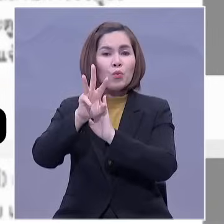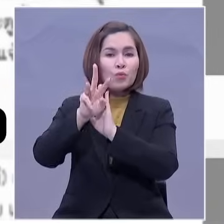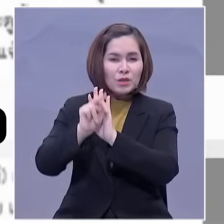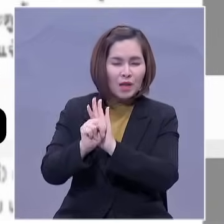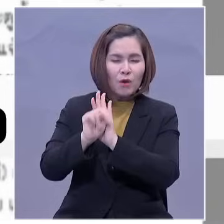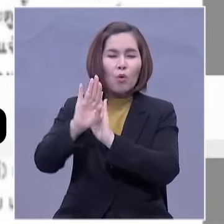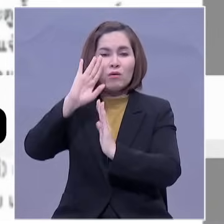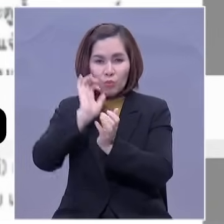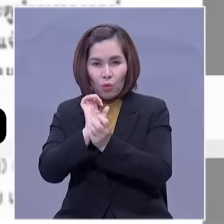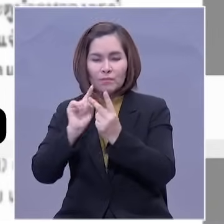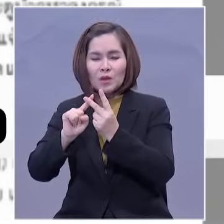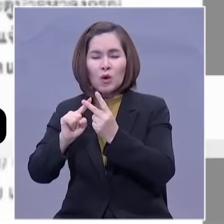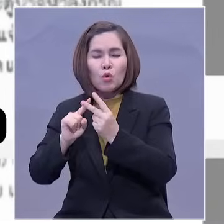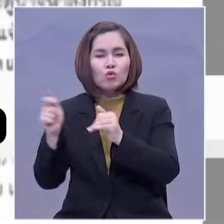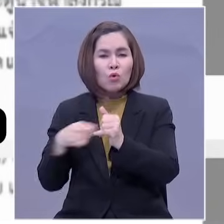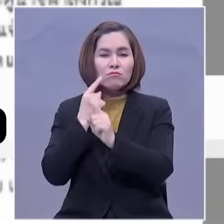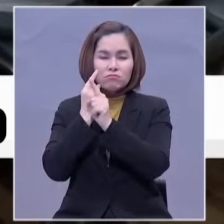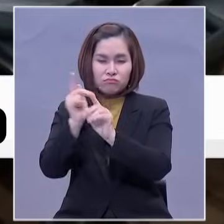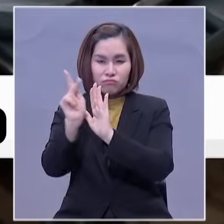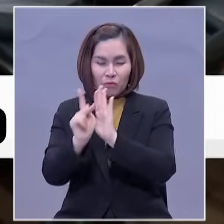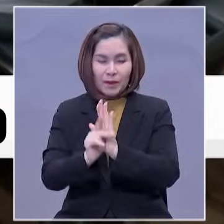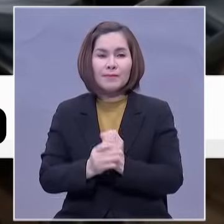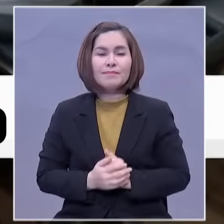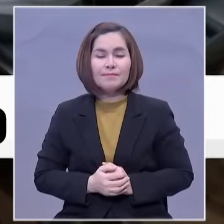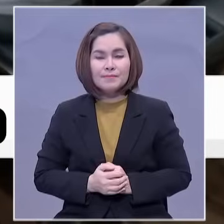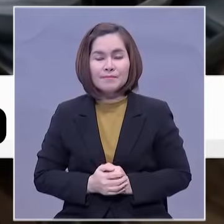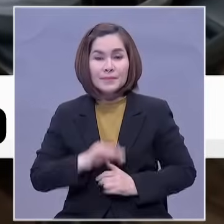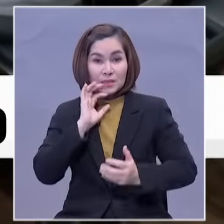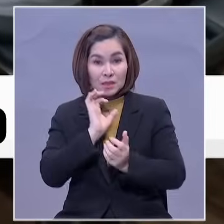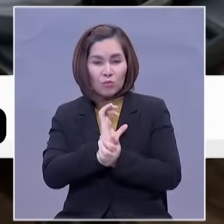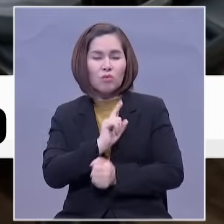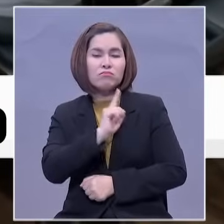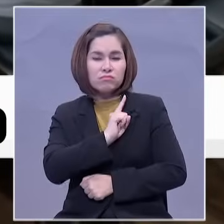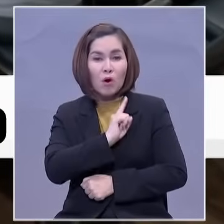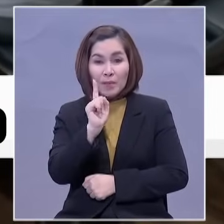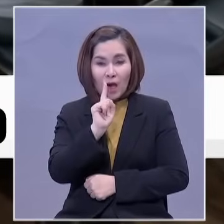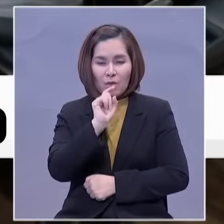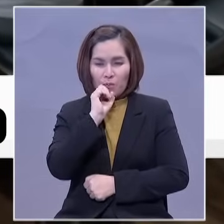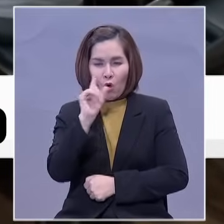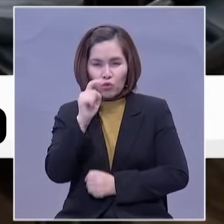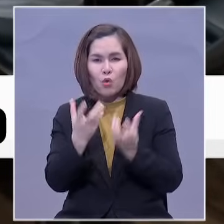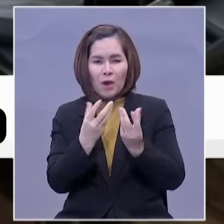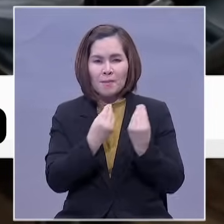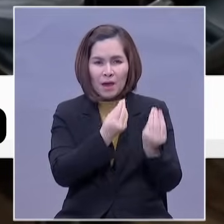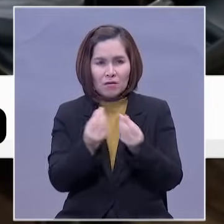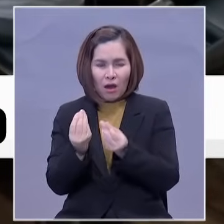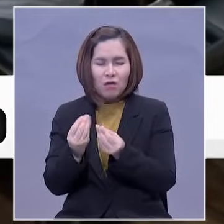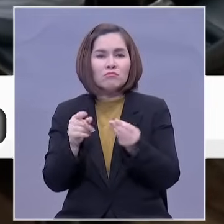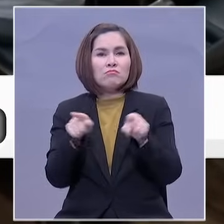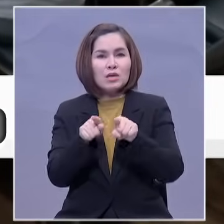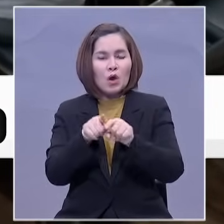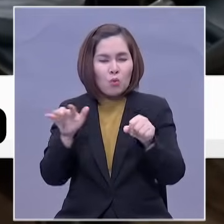ของพลตำรวจตรียุทธนาท่านก็บอกนะครับว่ากรณีนี้ต้องให้ความเป็นธรรมกับทั้ง 2ฝ่ายโดยได้ให้